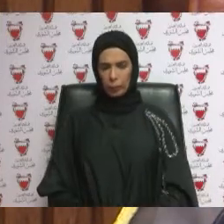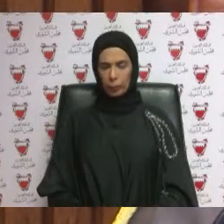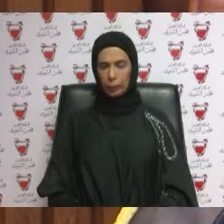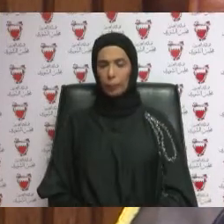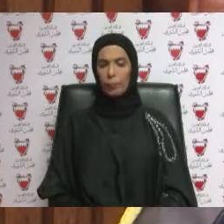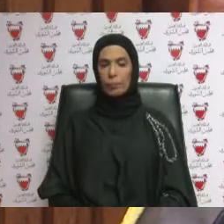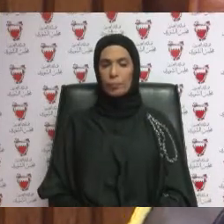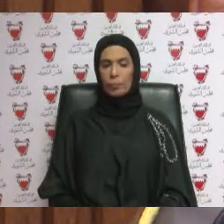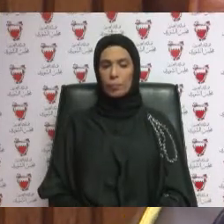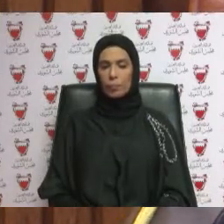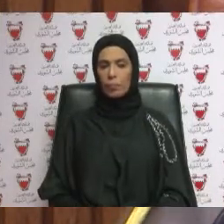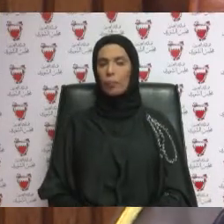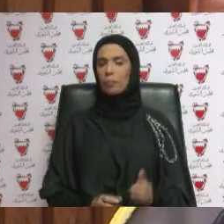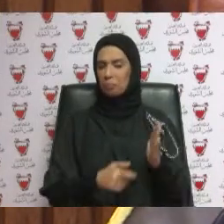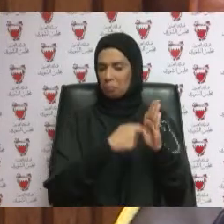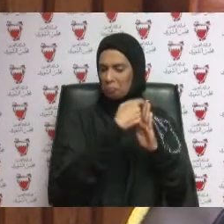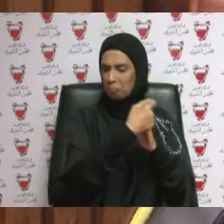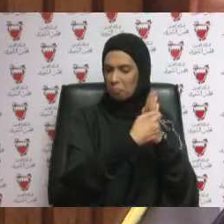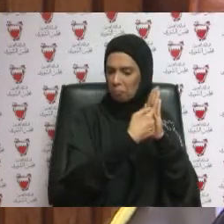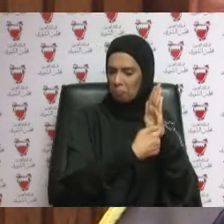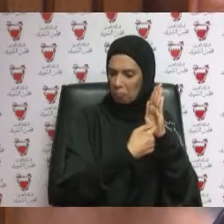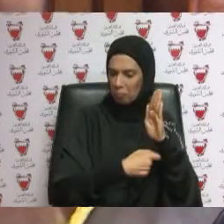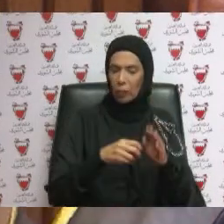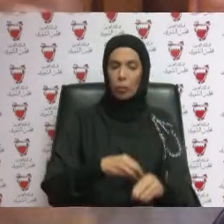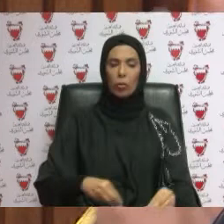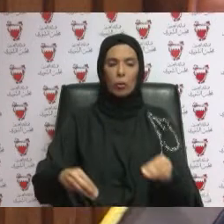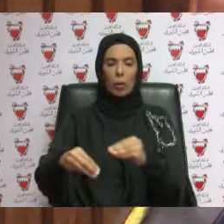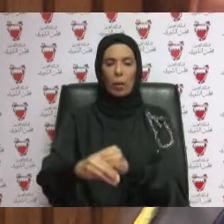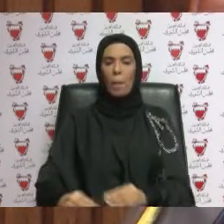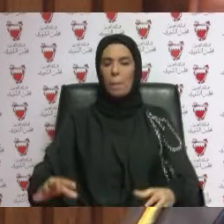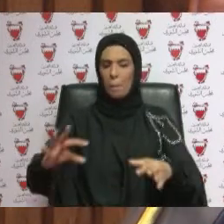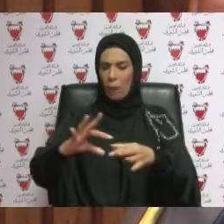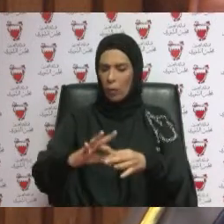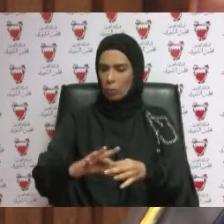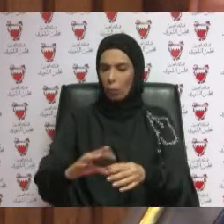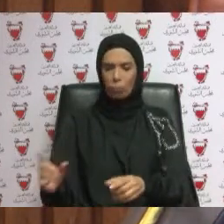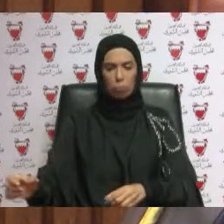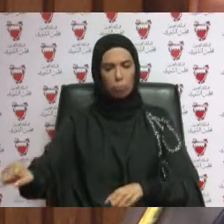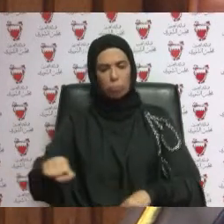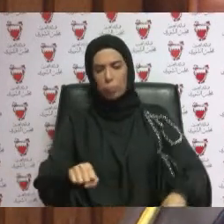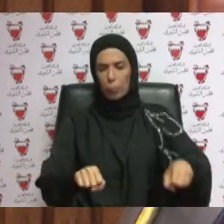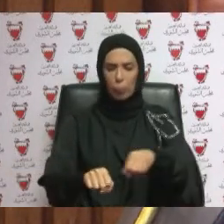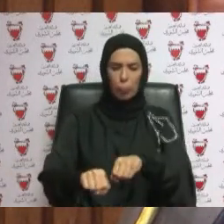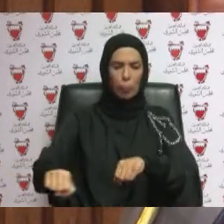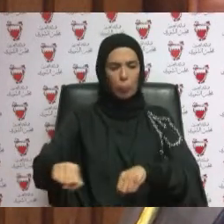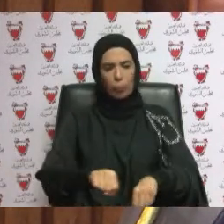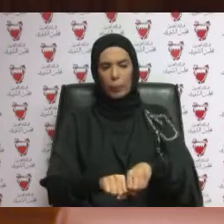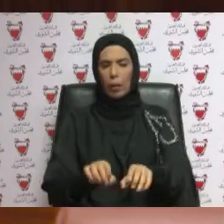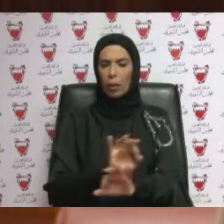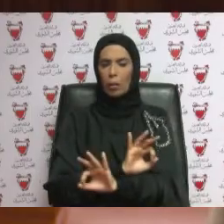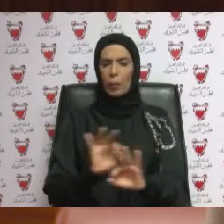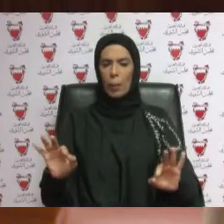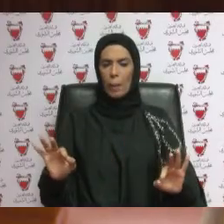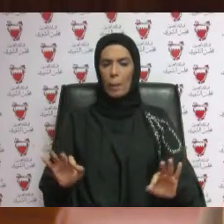وتأتونا بالصيغة المعدلة بالتوافق مع جميع الأطراف. شو رأيك؟ والله